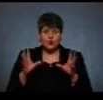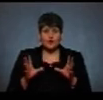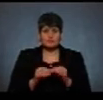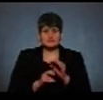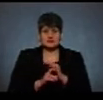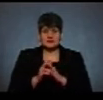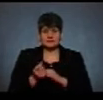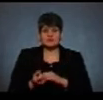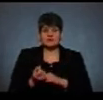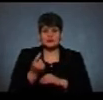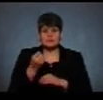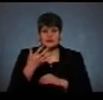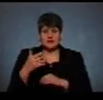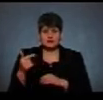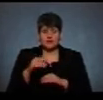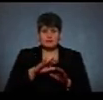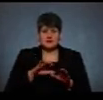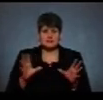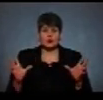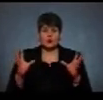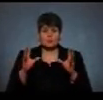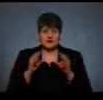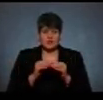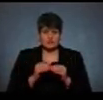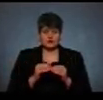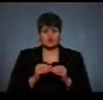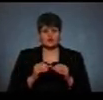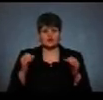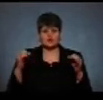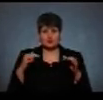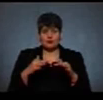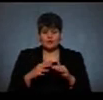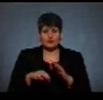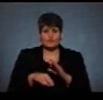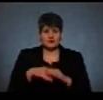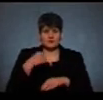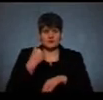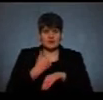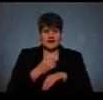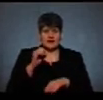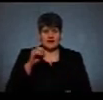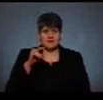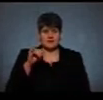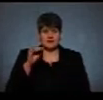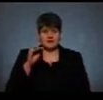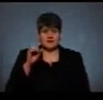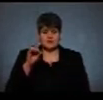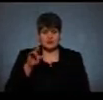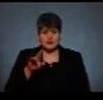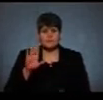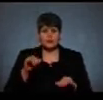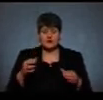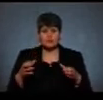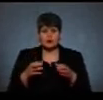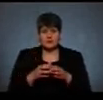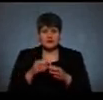з'явилася 15 грудня після об'єднавчого собору, на якому обрали предстоятеля – митрополита Епіфанія. Після цього громади церков